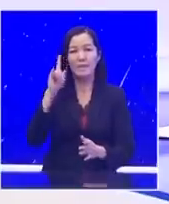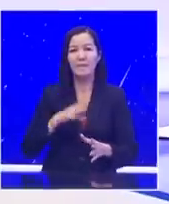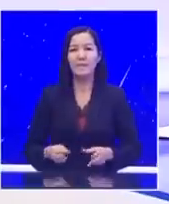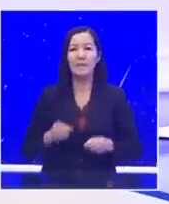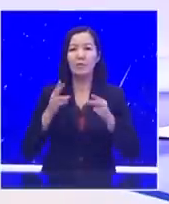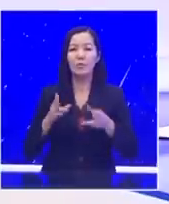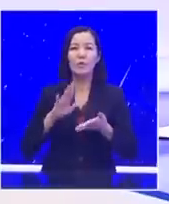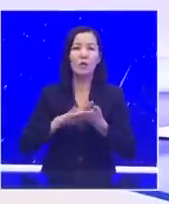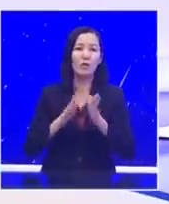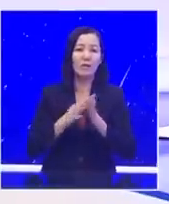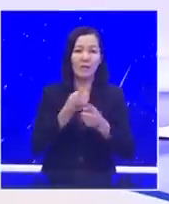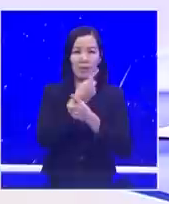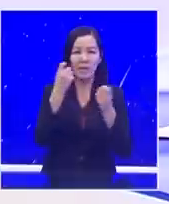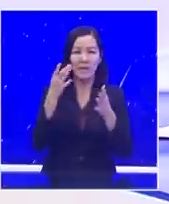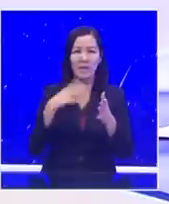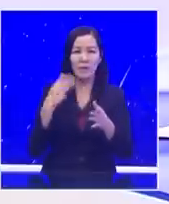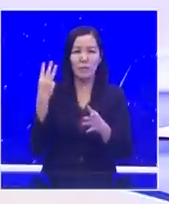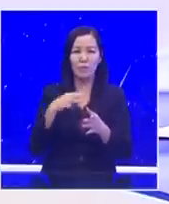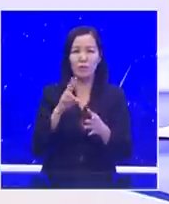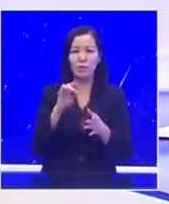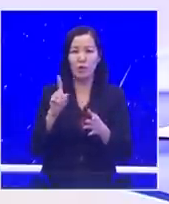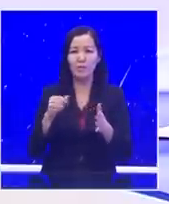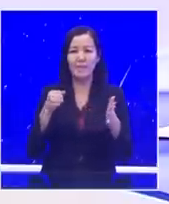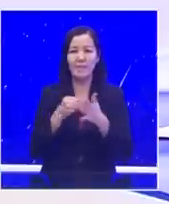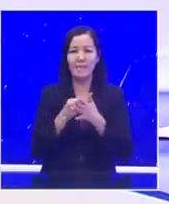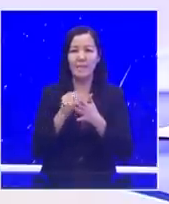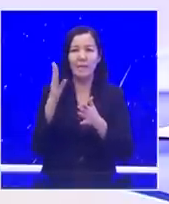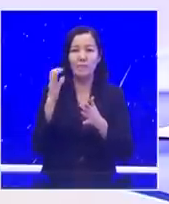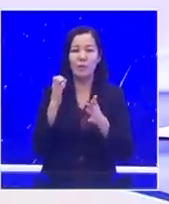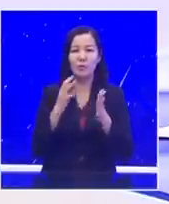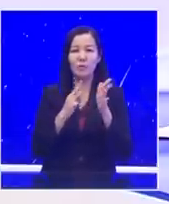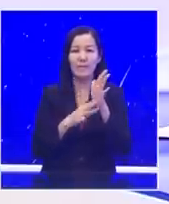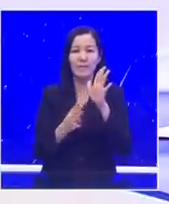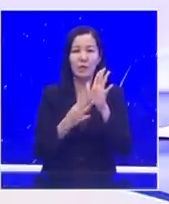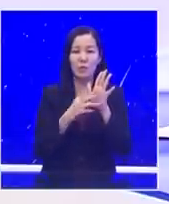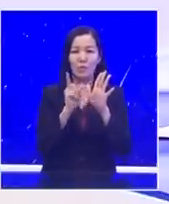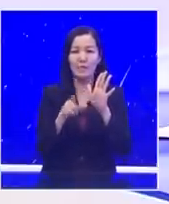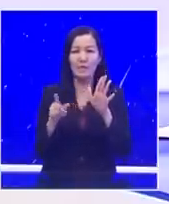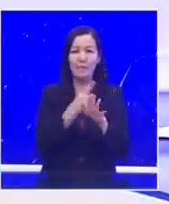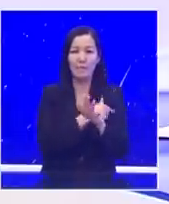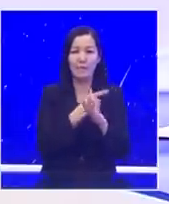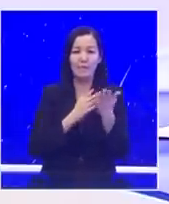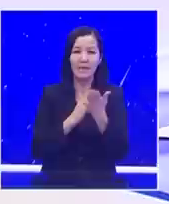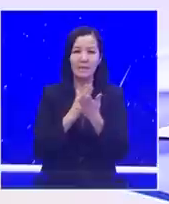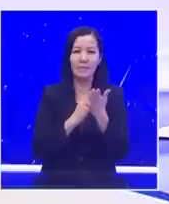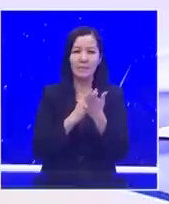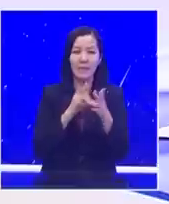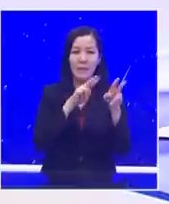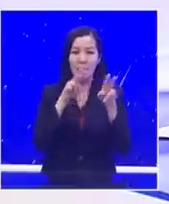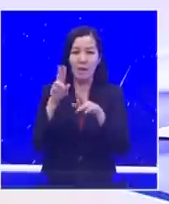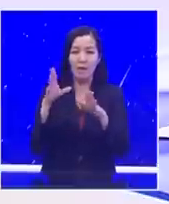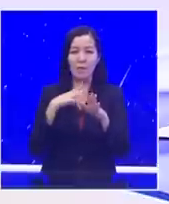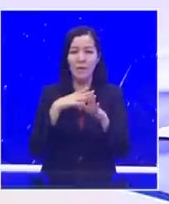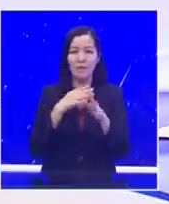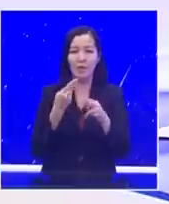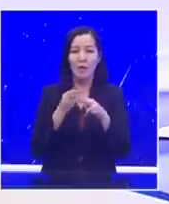Елде төтенше жағдай жарияланғаннан 30 наурызға дейін өңірде 589 адам медицина қызметкерлерінің бақылауына